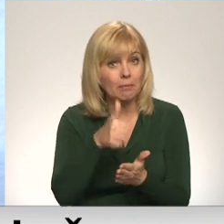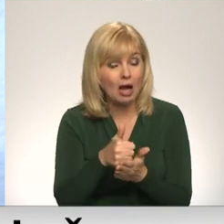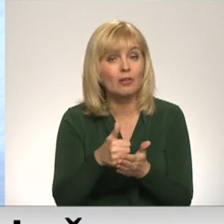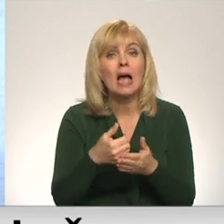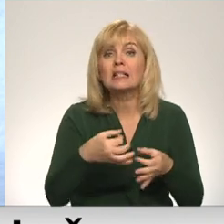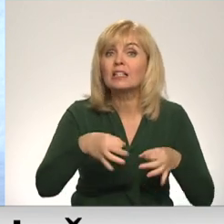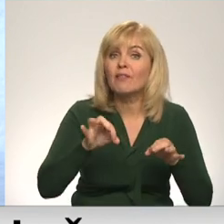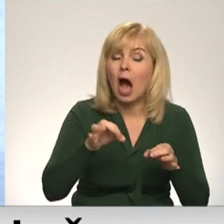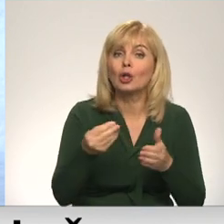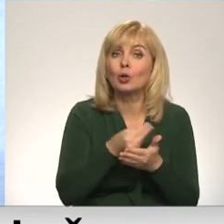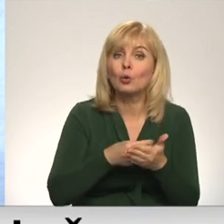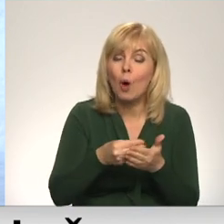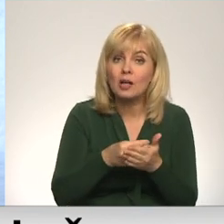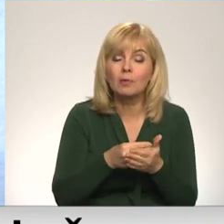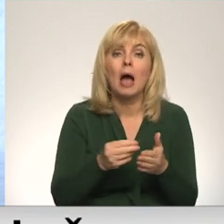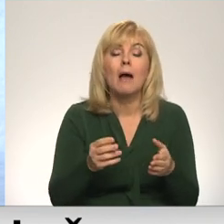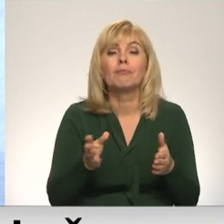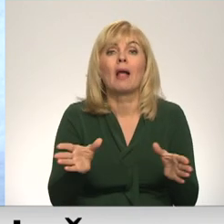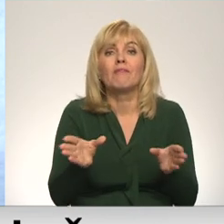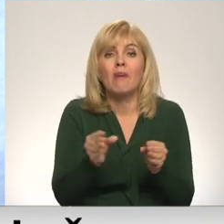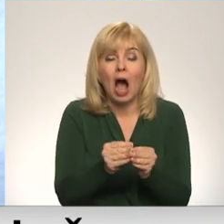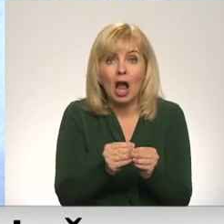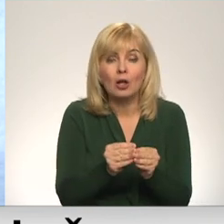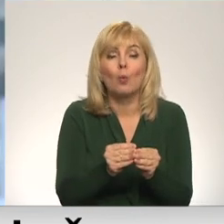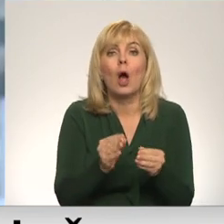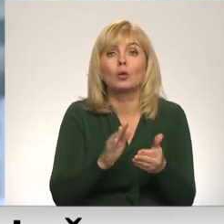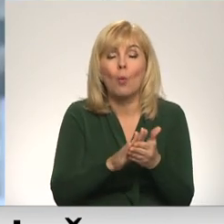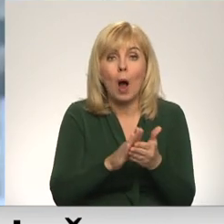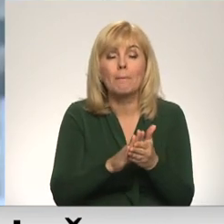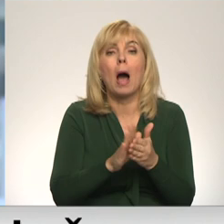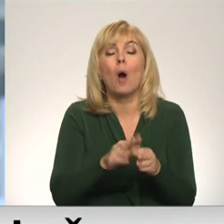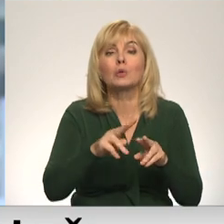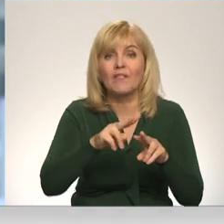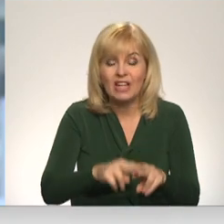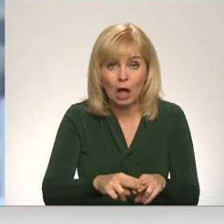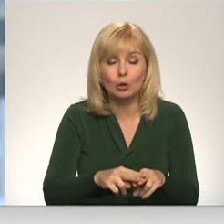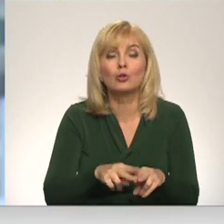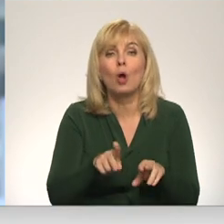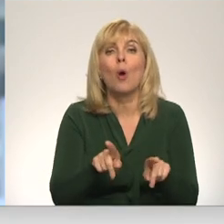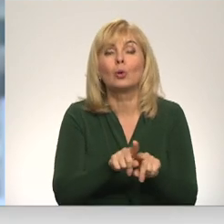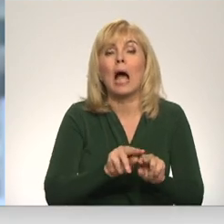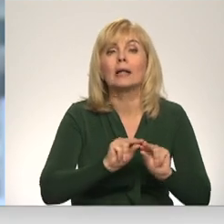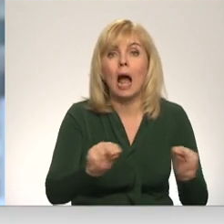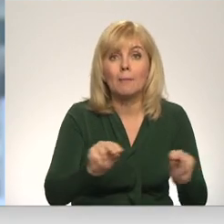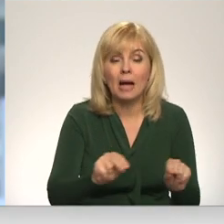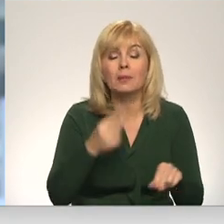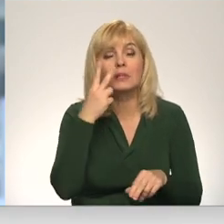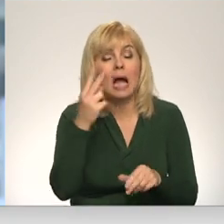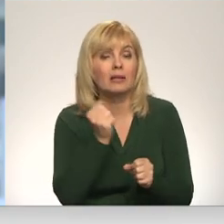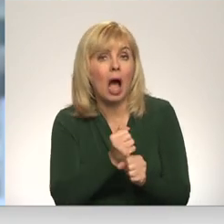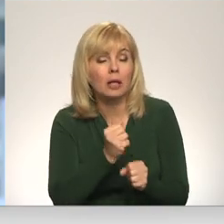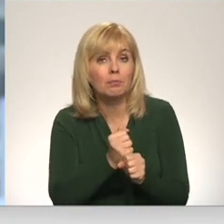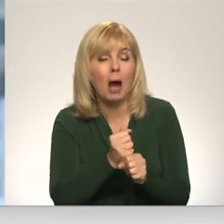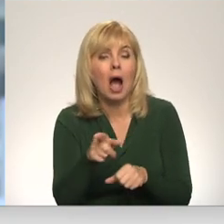visnozīmīgāk ir veikt vaislas un apmācību darbu tieši pašiem uz vietas. Mēs skatāmies uz suņu darba īpašībām, uz